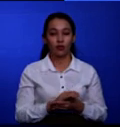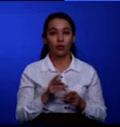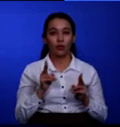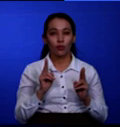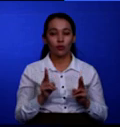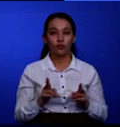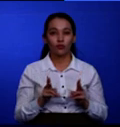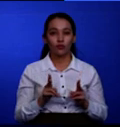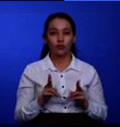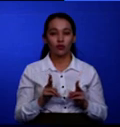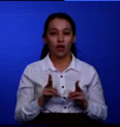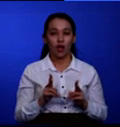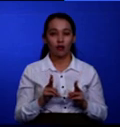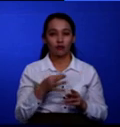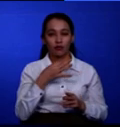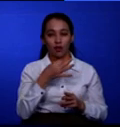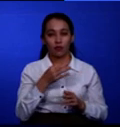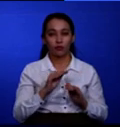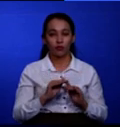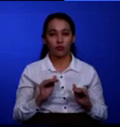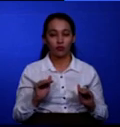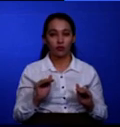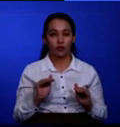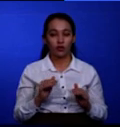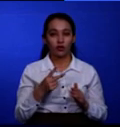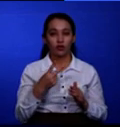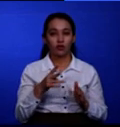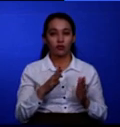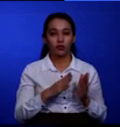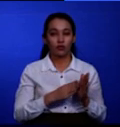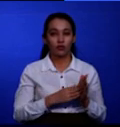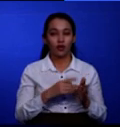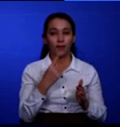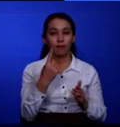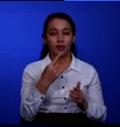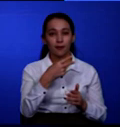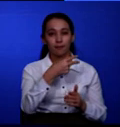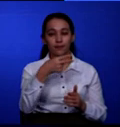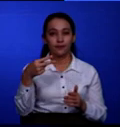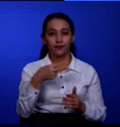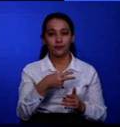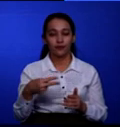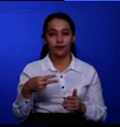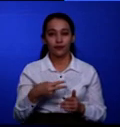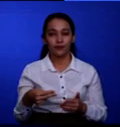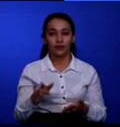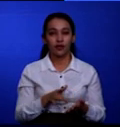O'qituvchi o'quvchilarga 29ta bir chiziqli daftar va